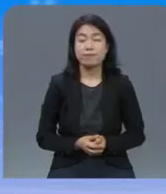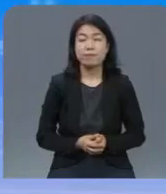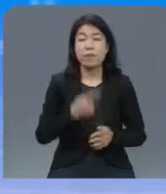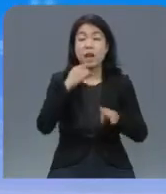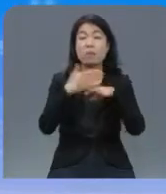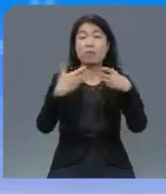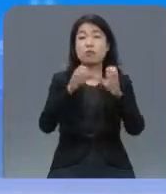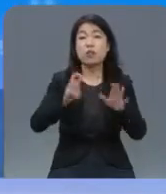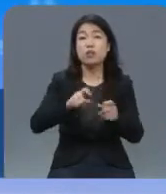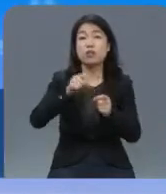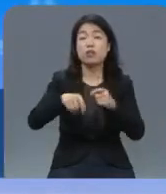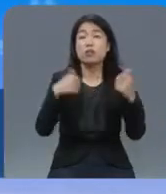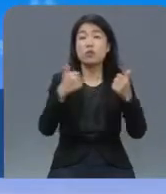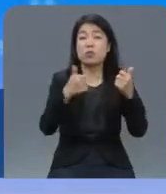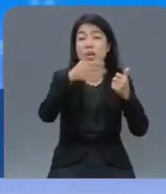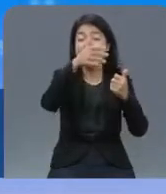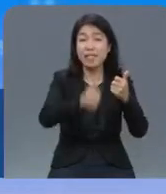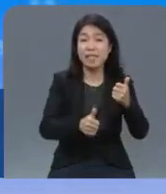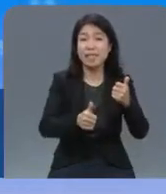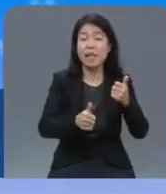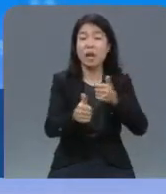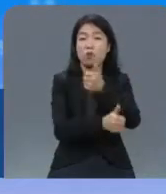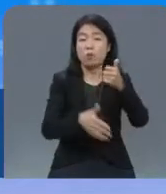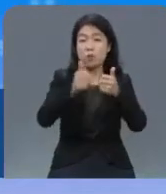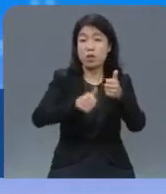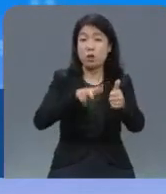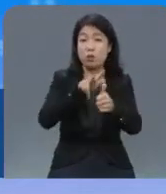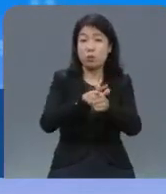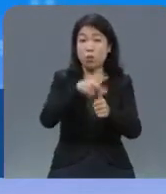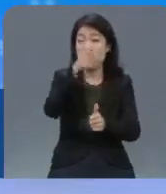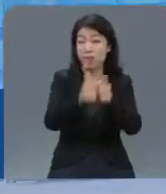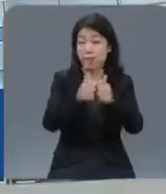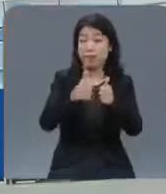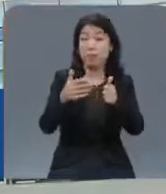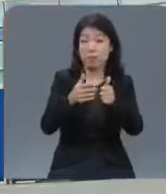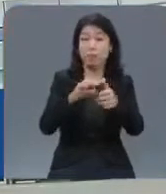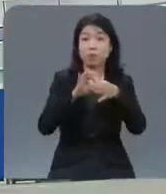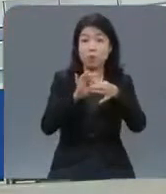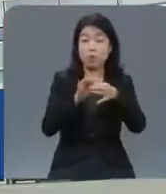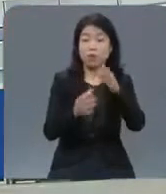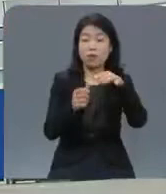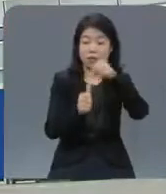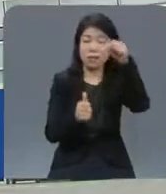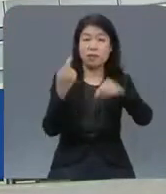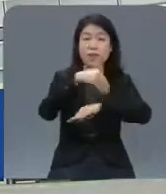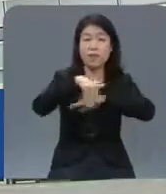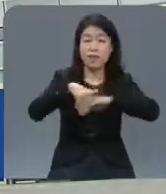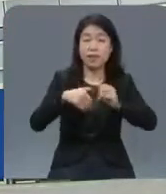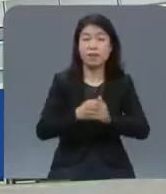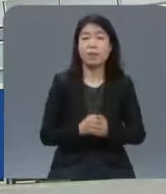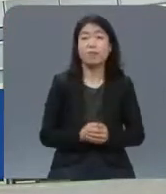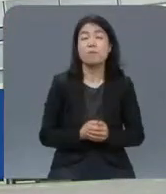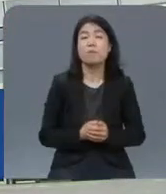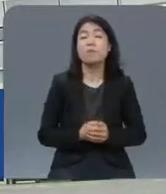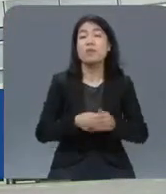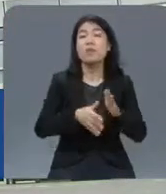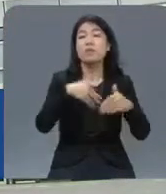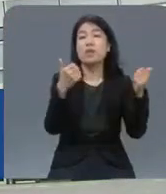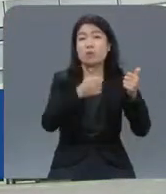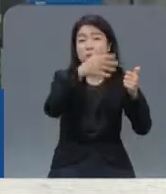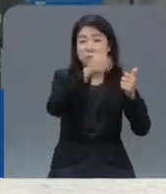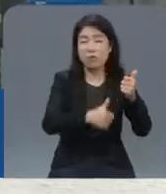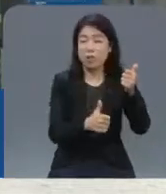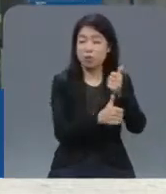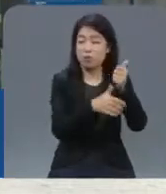민주당 의 판교 시의회의장 당과 상임위원장 후보를 경선으로 선출 합니다 민주당 팡 깃이 당은 시의회 의장과